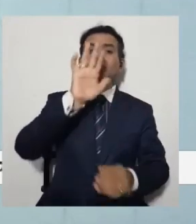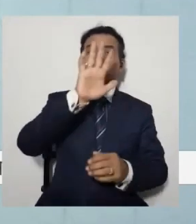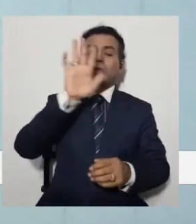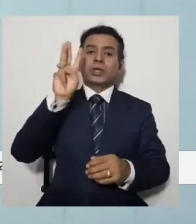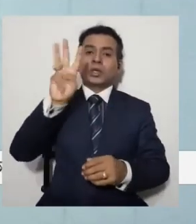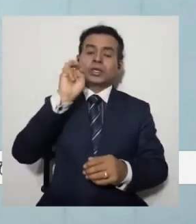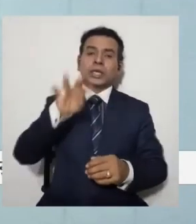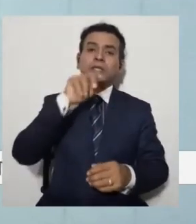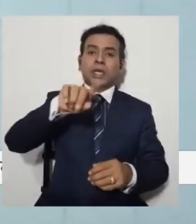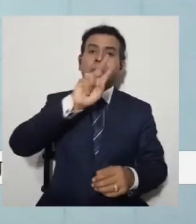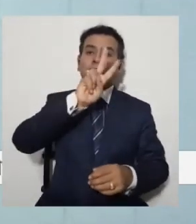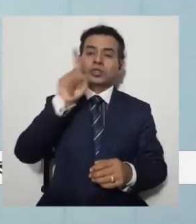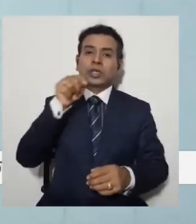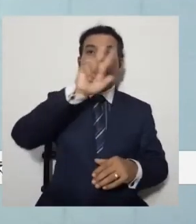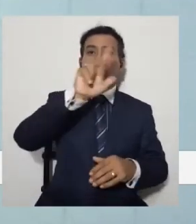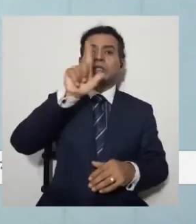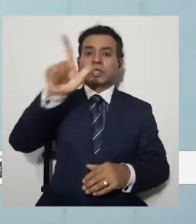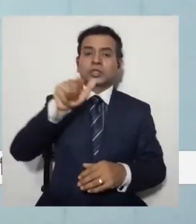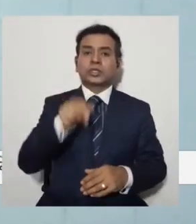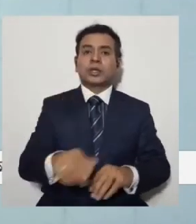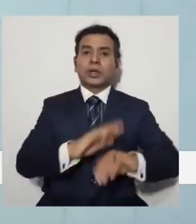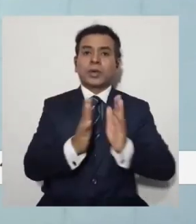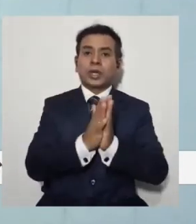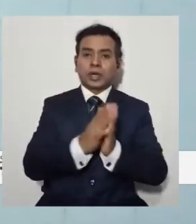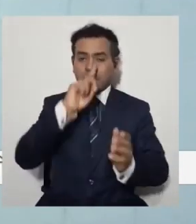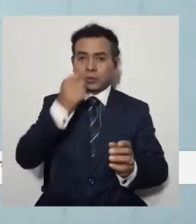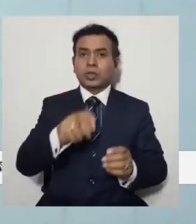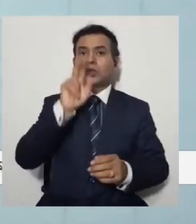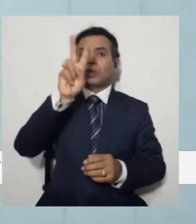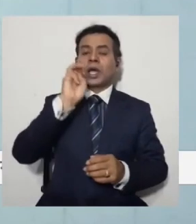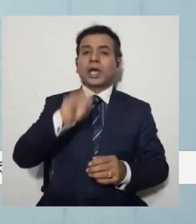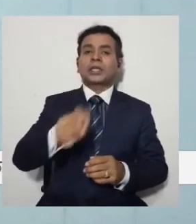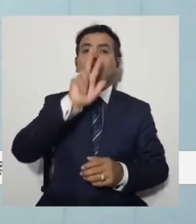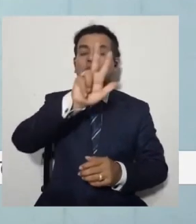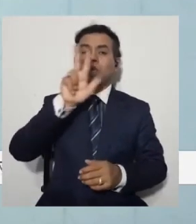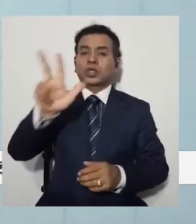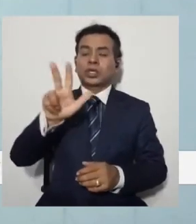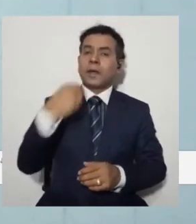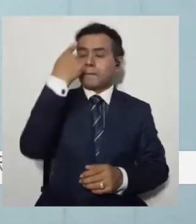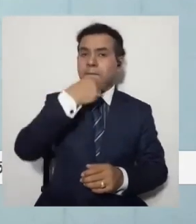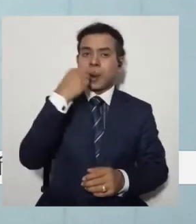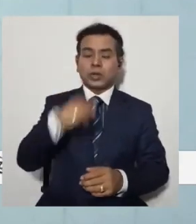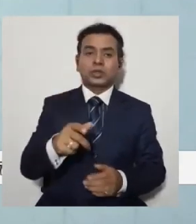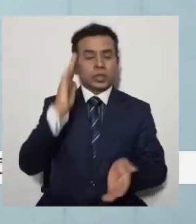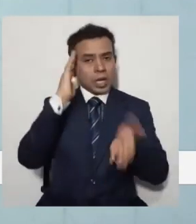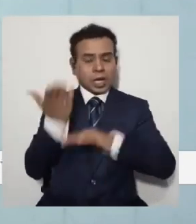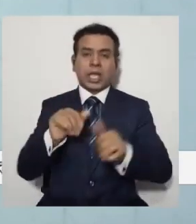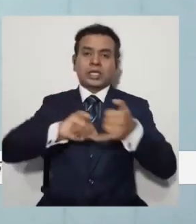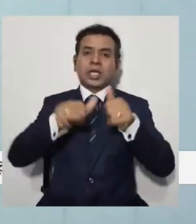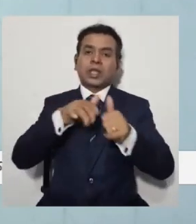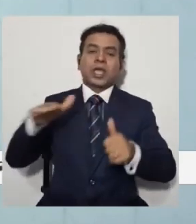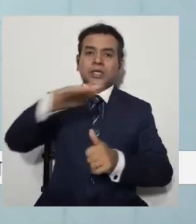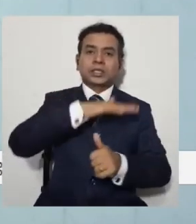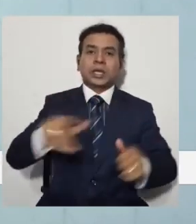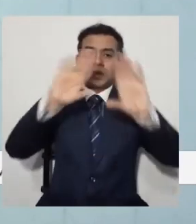2,088 জন মৃত্যুবরণ করেছেন দক্ষিণ পূর্ব এশিয়ায়। বিশ্ব পরিস্থিতি যা বিশ্ব স্বাস্থ্য সংস্থার সিচুয়েশন রিপোর্ট 30 এপ্রিলে আমরা